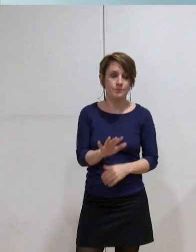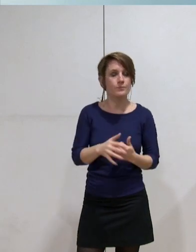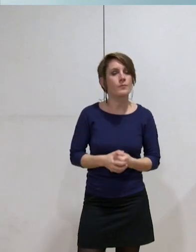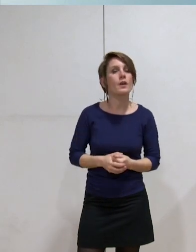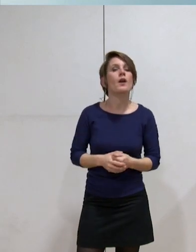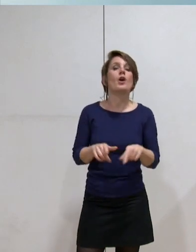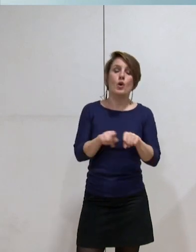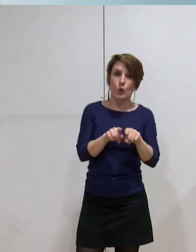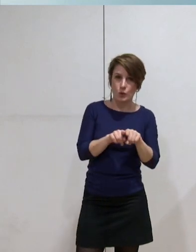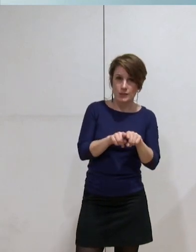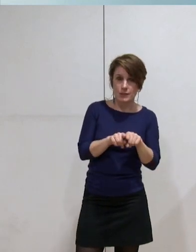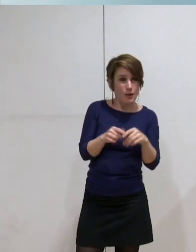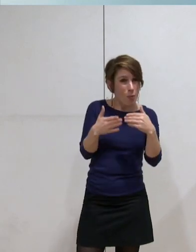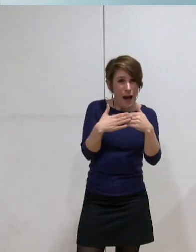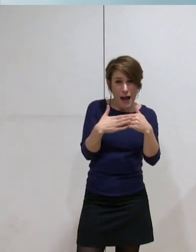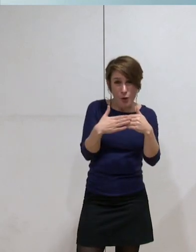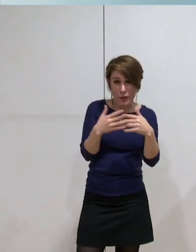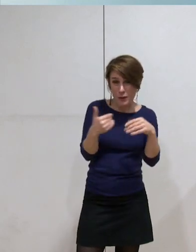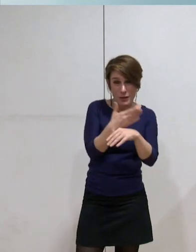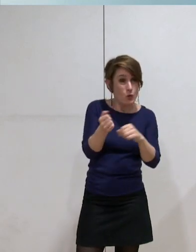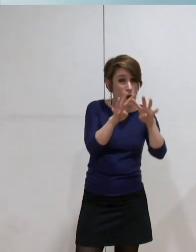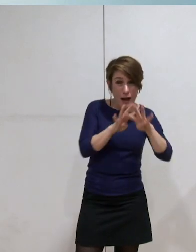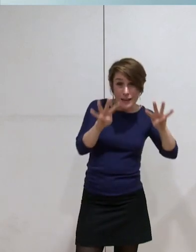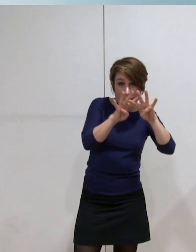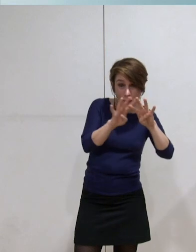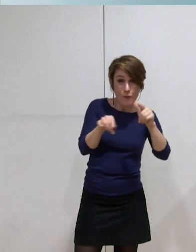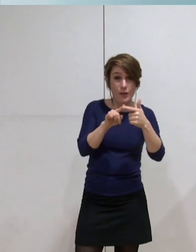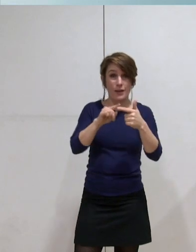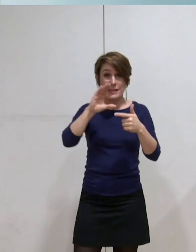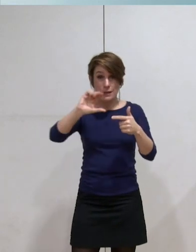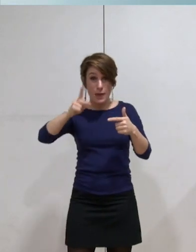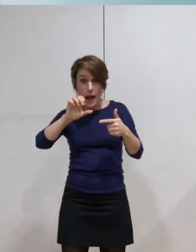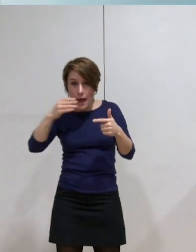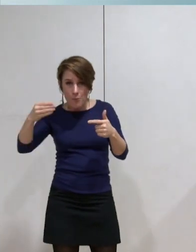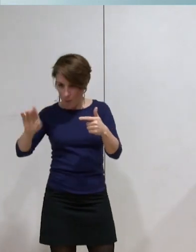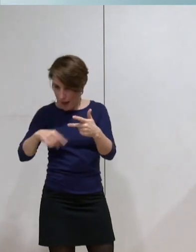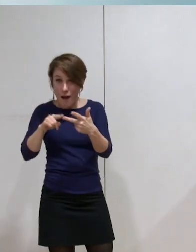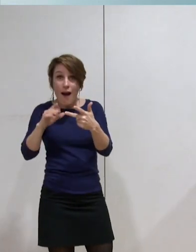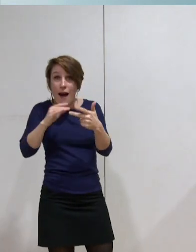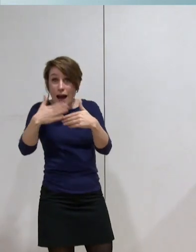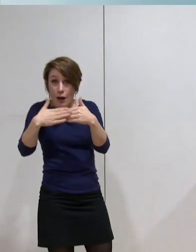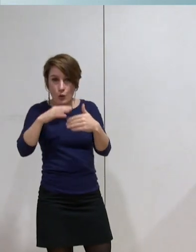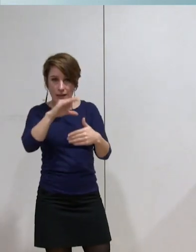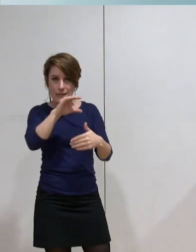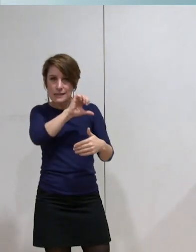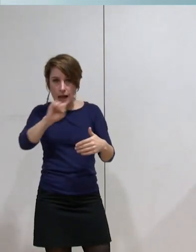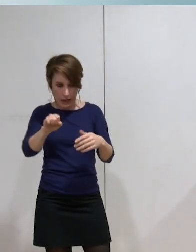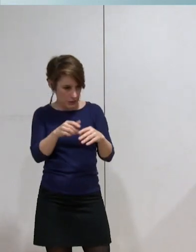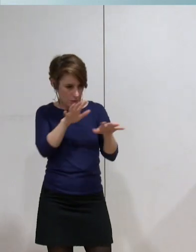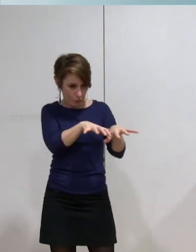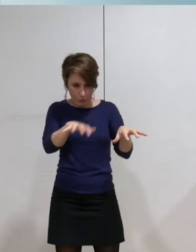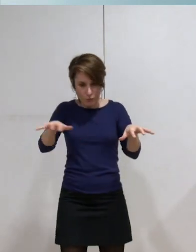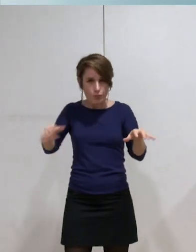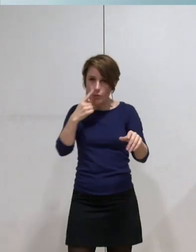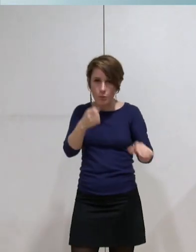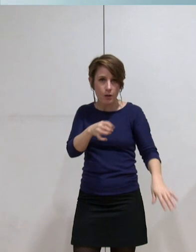la CAF et de la CPM nous continuons à conforter ce secteur à destination des population dans le